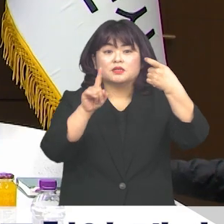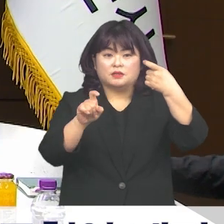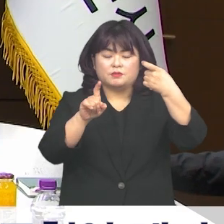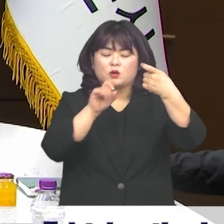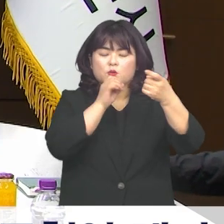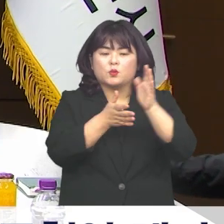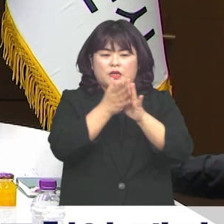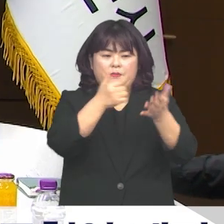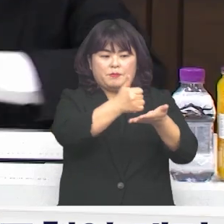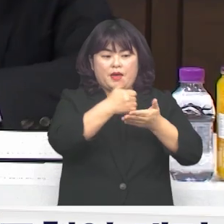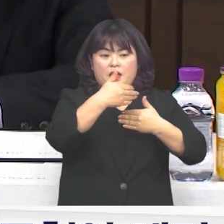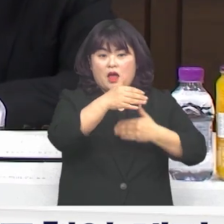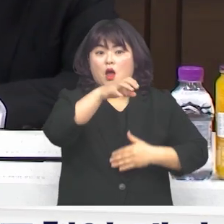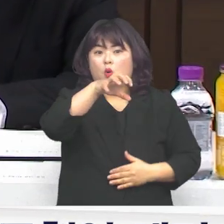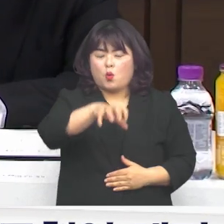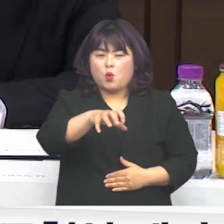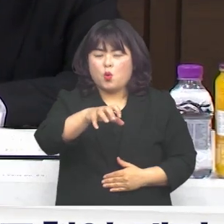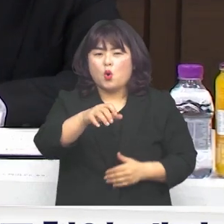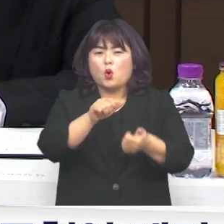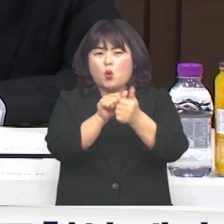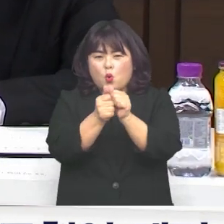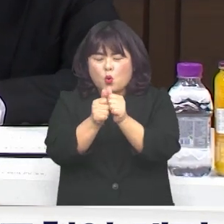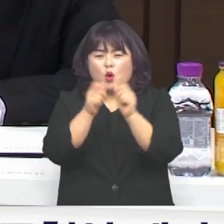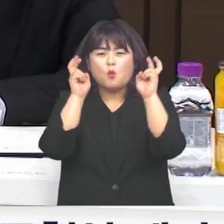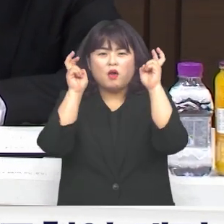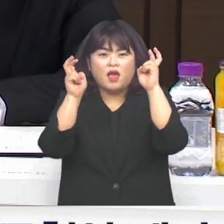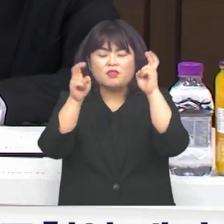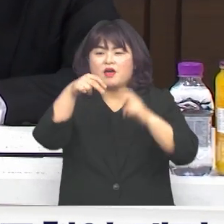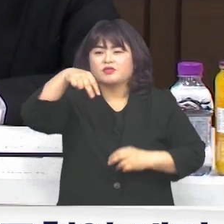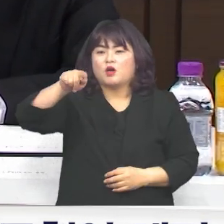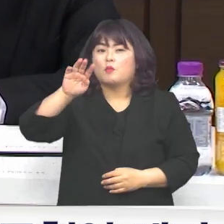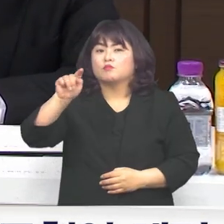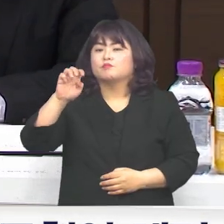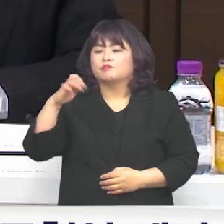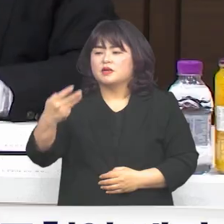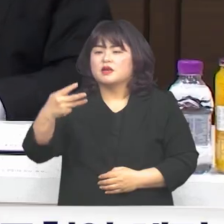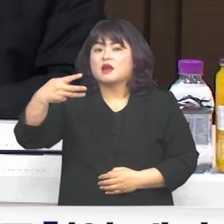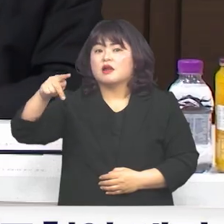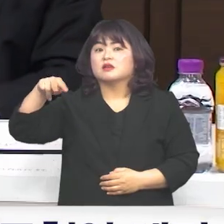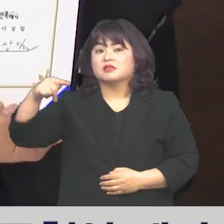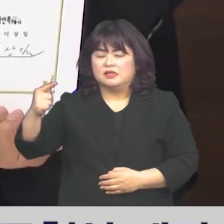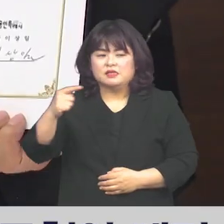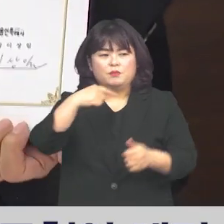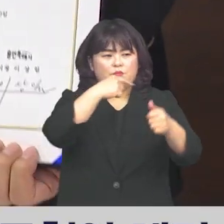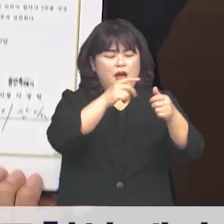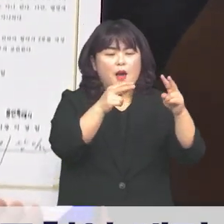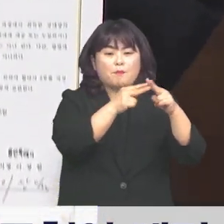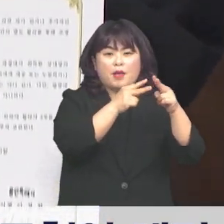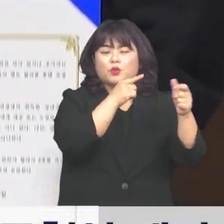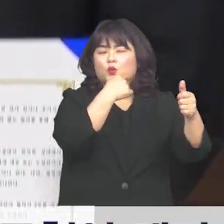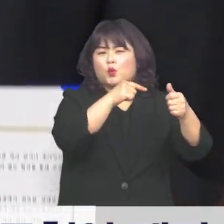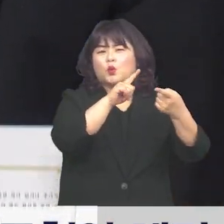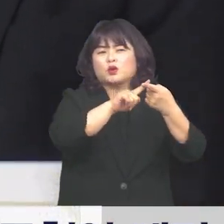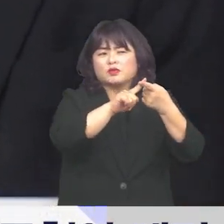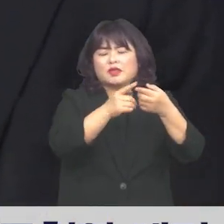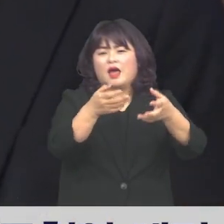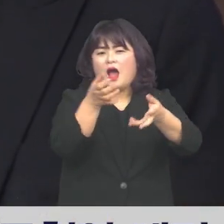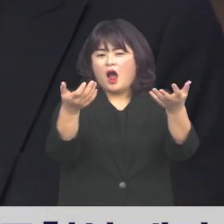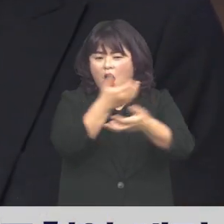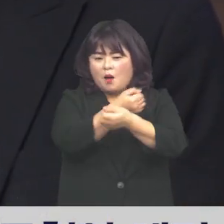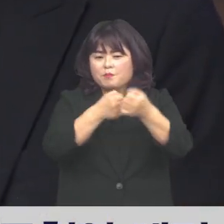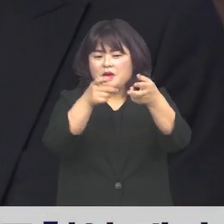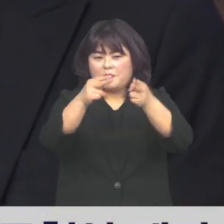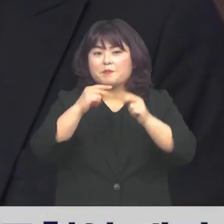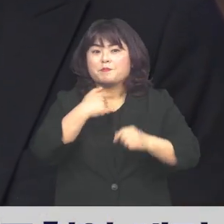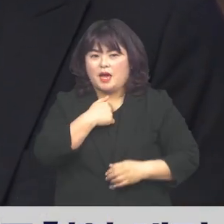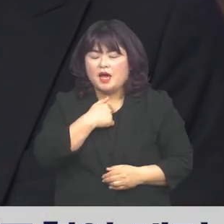용인특례시는 지난 10일 시청 접견실에서 주식회사 서플러스 글로벌과 청소년 반도체 교육 활성화를 위한 업무 협약을